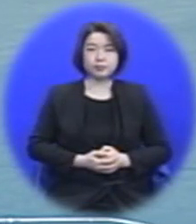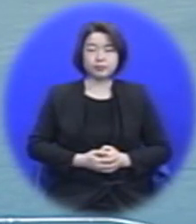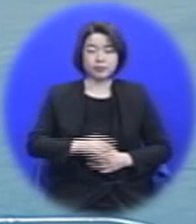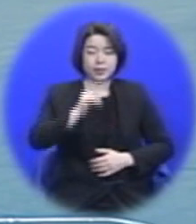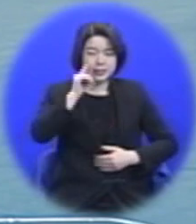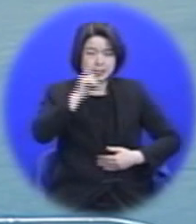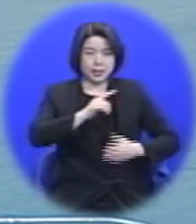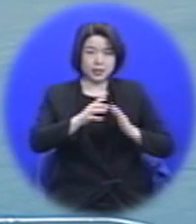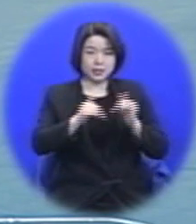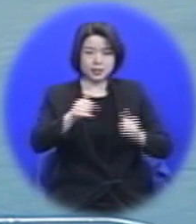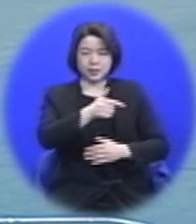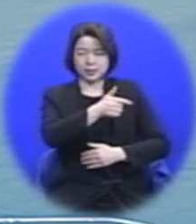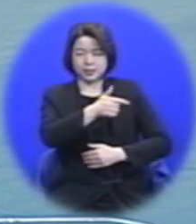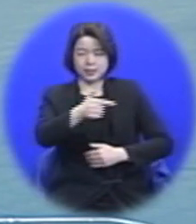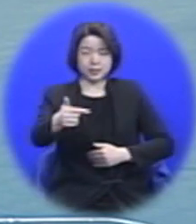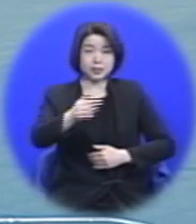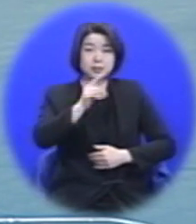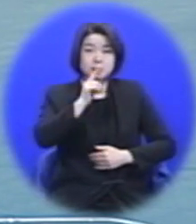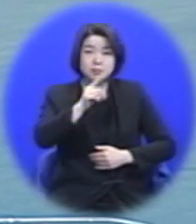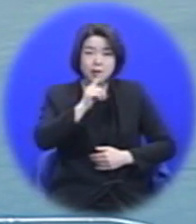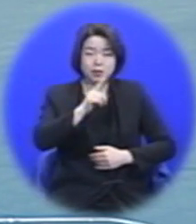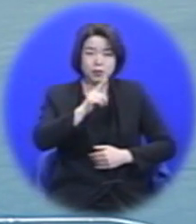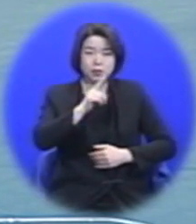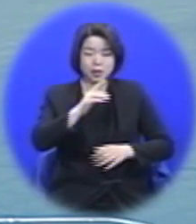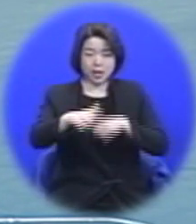악한 자가 큰 소리로 하나님을 대적할 때